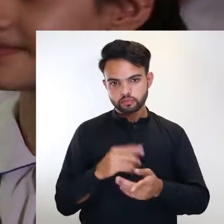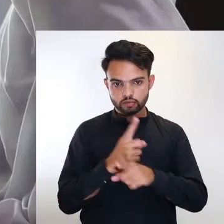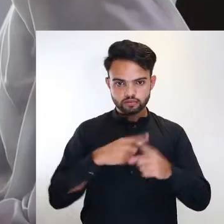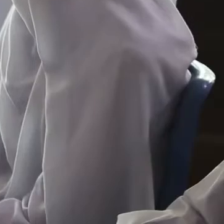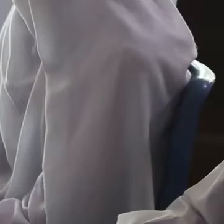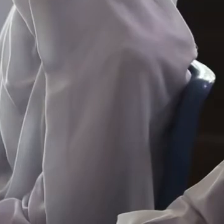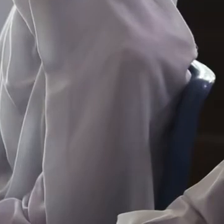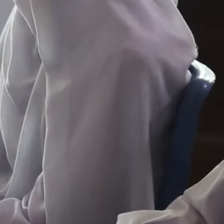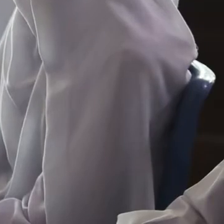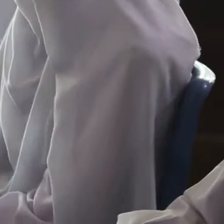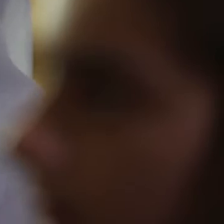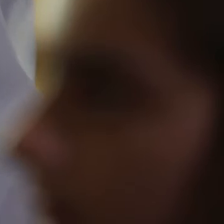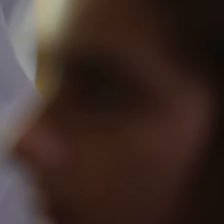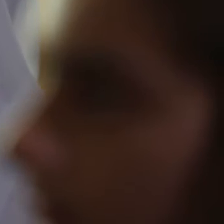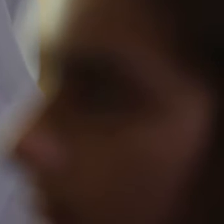yes.